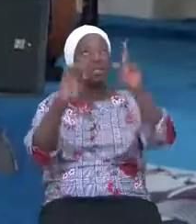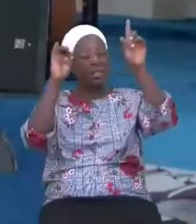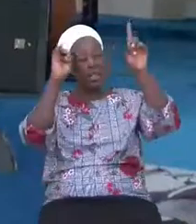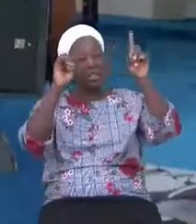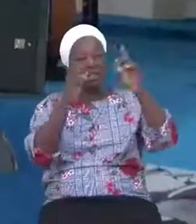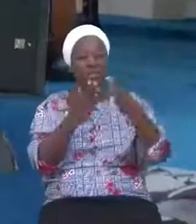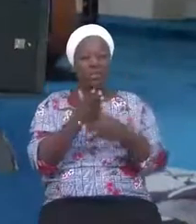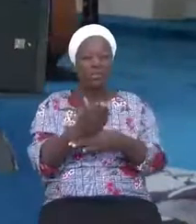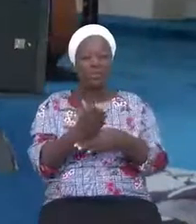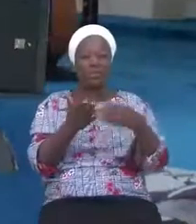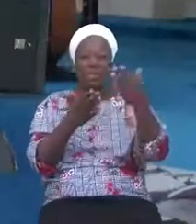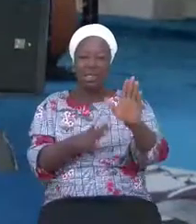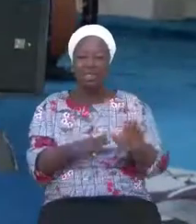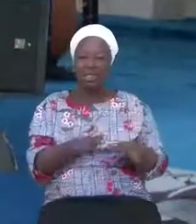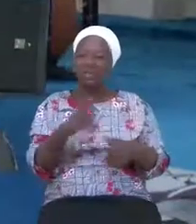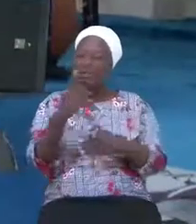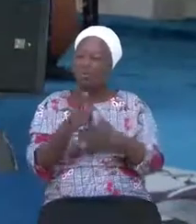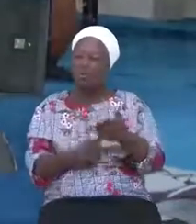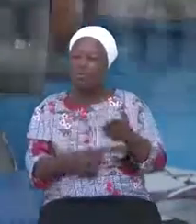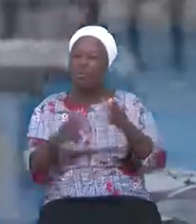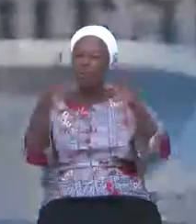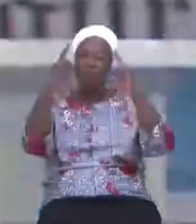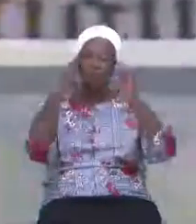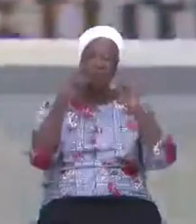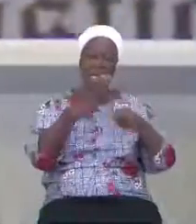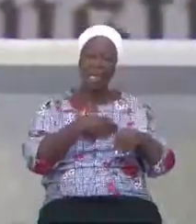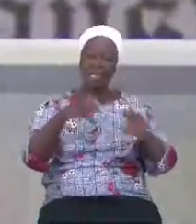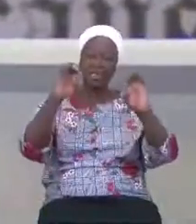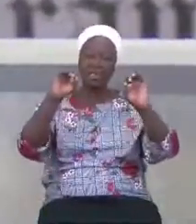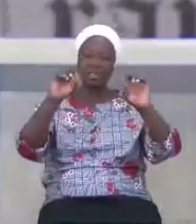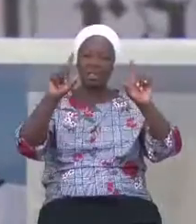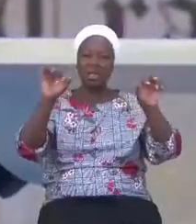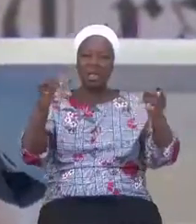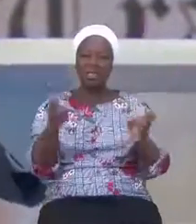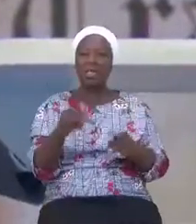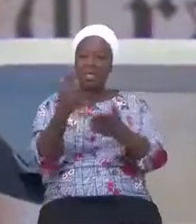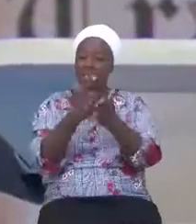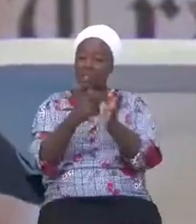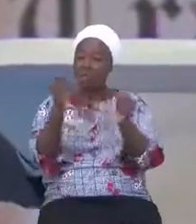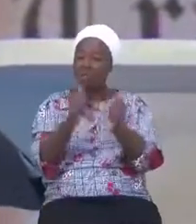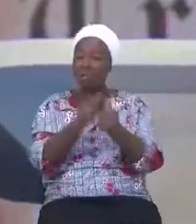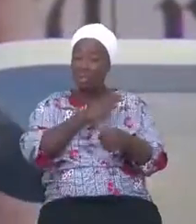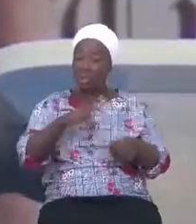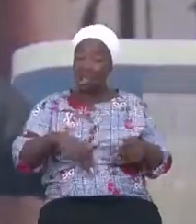il anéantit ce que Moïse et Élie ont discuté avec Christ